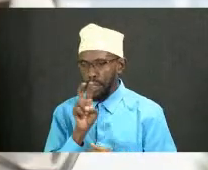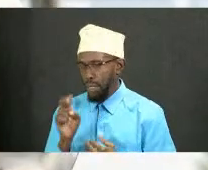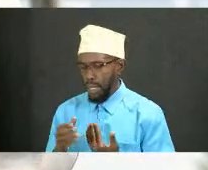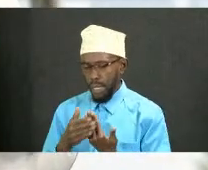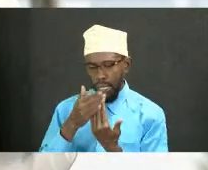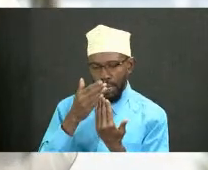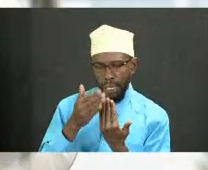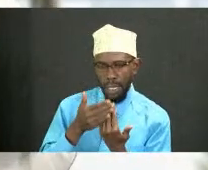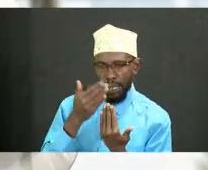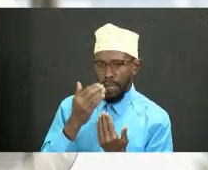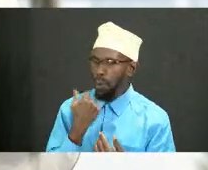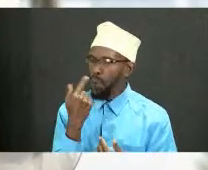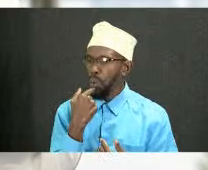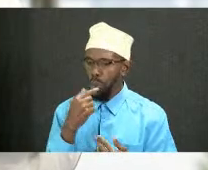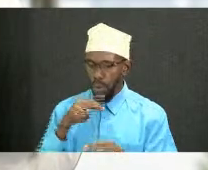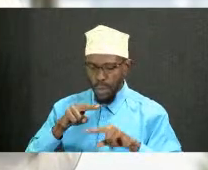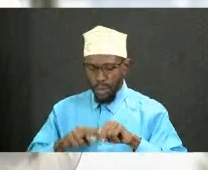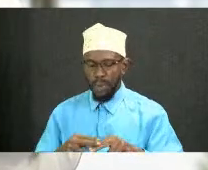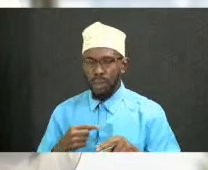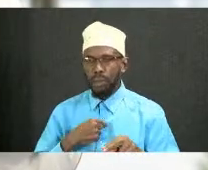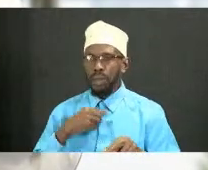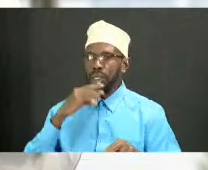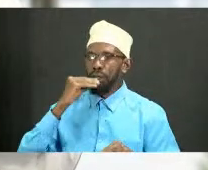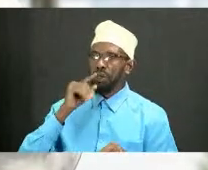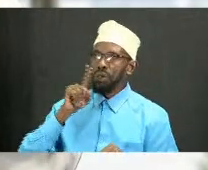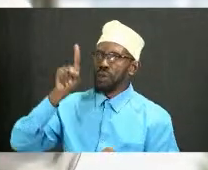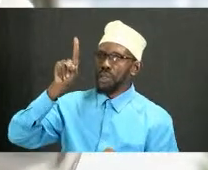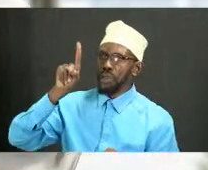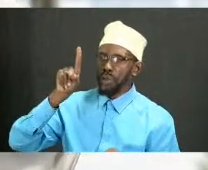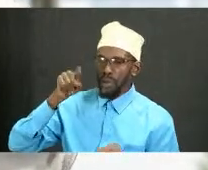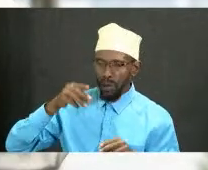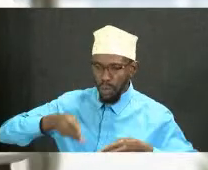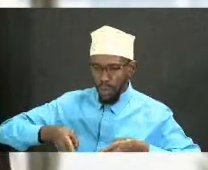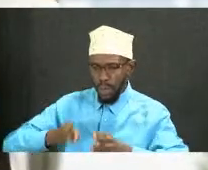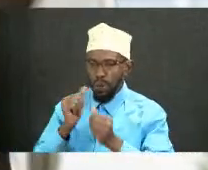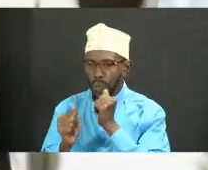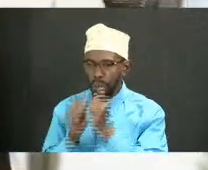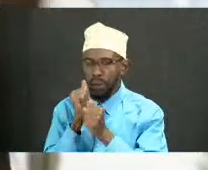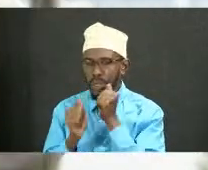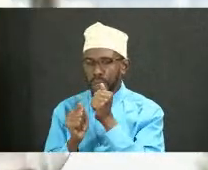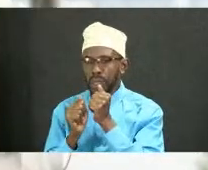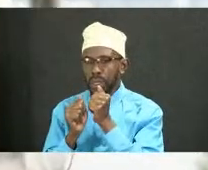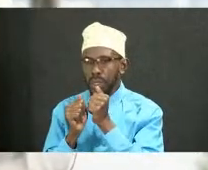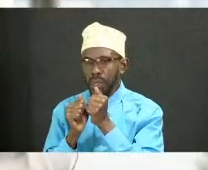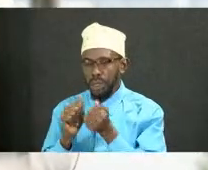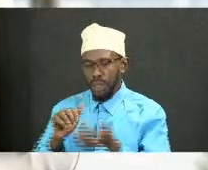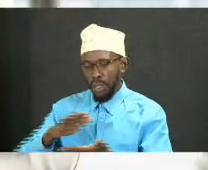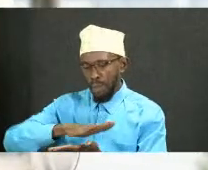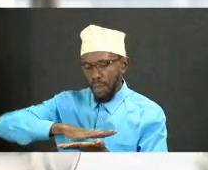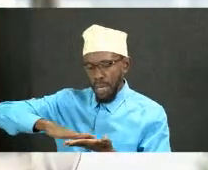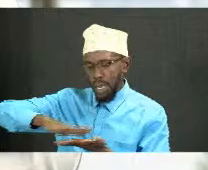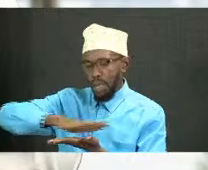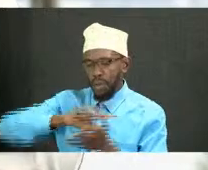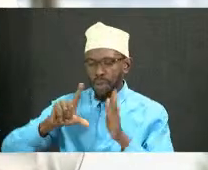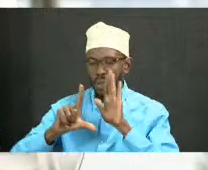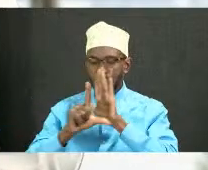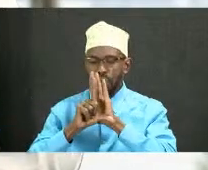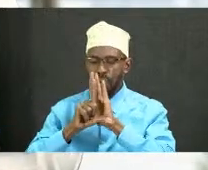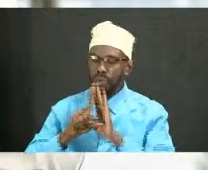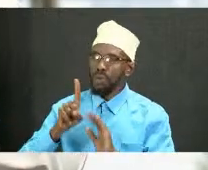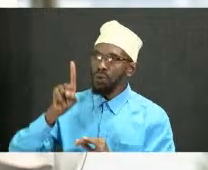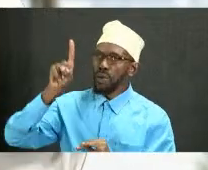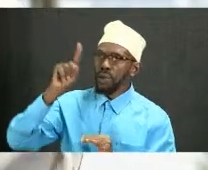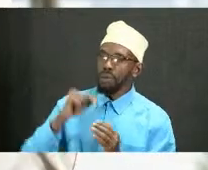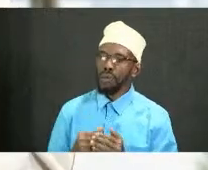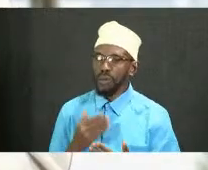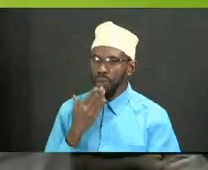au kuwahudumia wale ambao wananitegemea insha Allah Ta'ala. Kwa ile njia ambayo bila shaka kwa misingi ya sheria ya Mwenyezi Mungu Subhanahu wa Ta'ala.